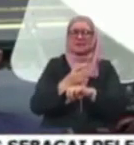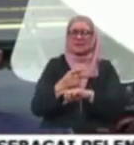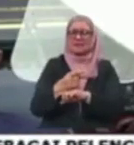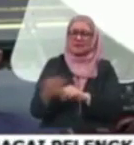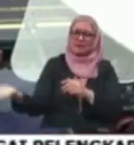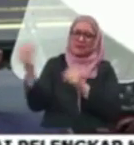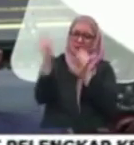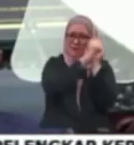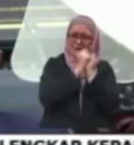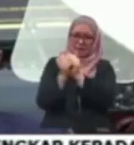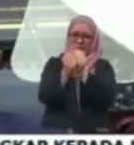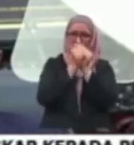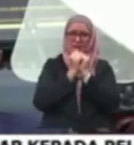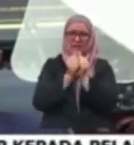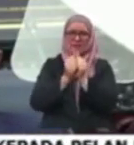kumpulkan seluruh tenaga,